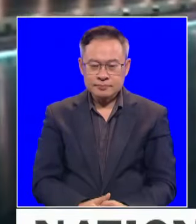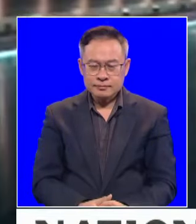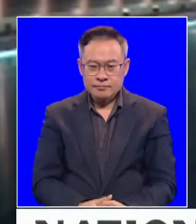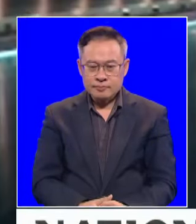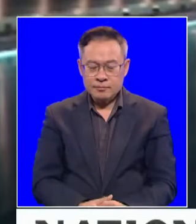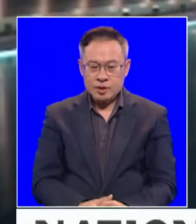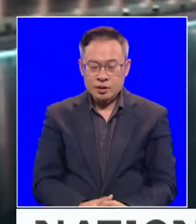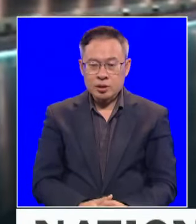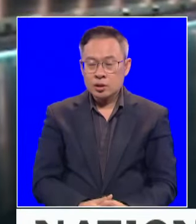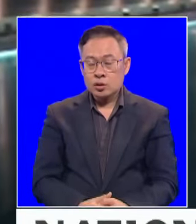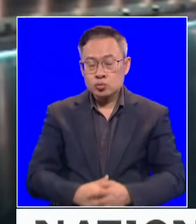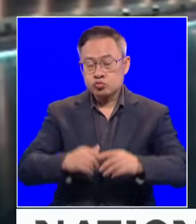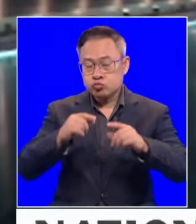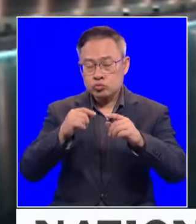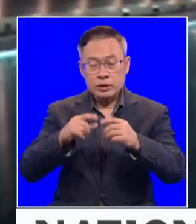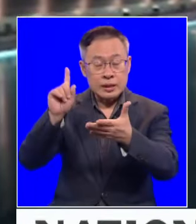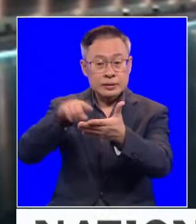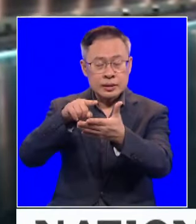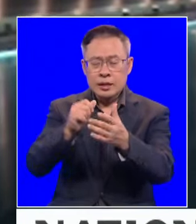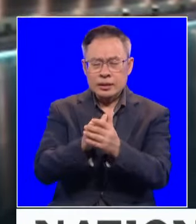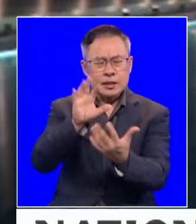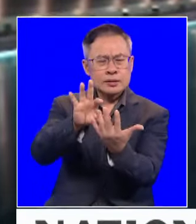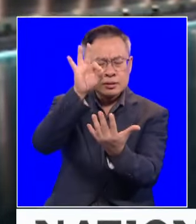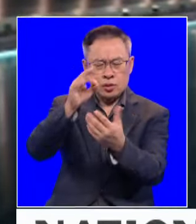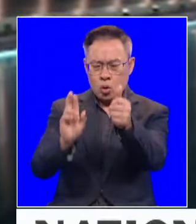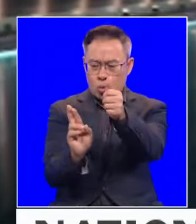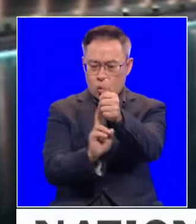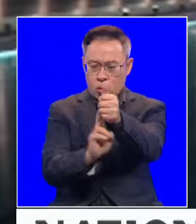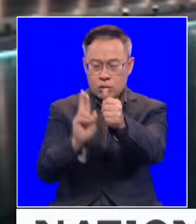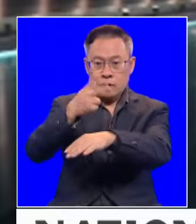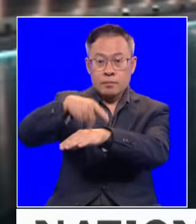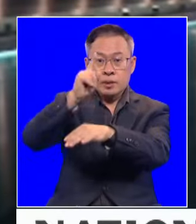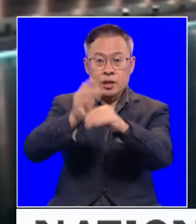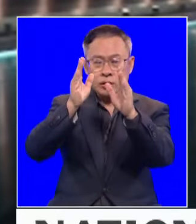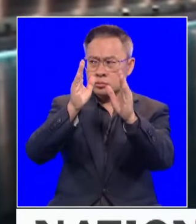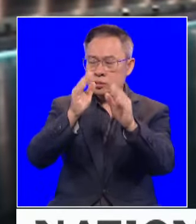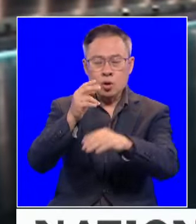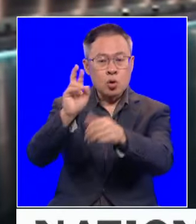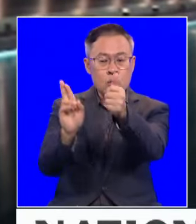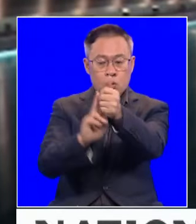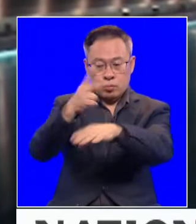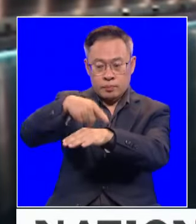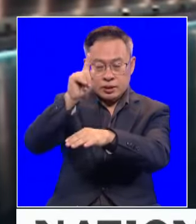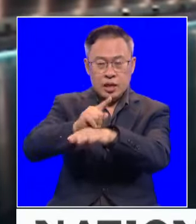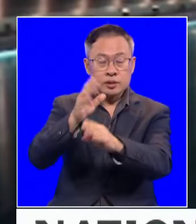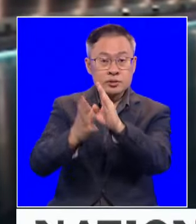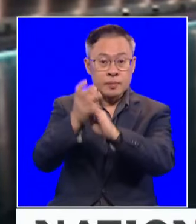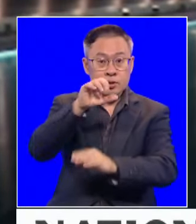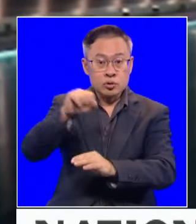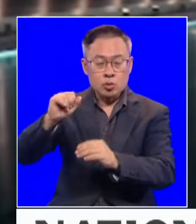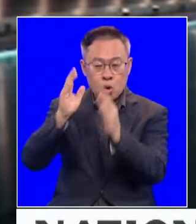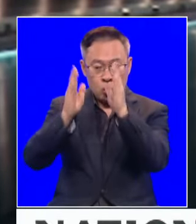ประเด็นที่ต้องจับตานะคะอย่างการเลือกรองประธานสภาผู้แทนราษฎรคนที่1เมื่อสักครู่ที่ผ่านมานะคะที่ประชุมวิปรัฐบา